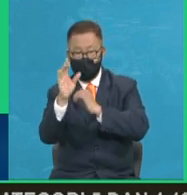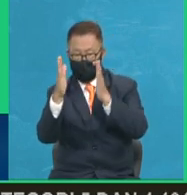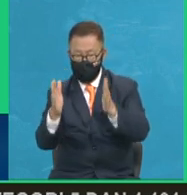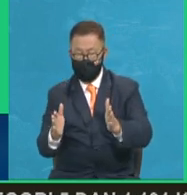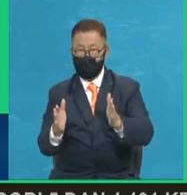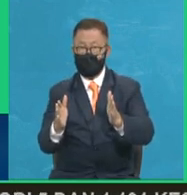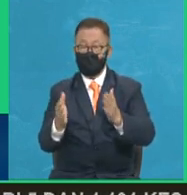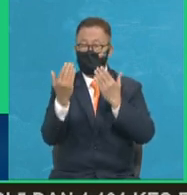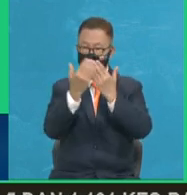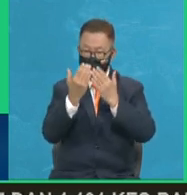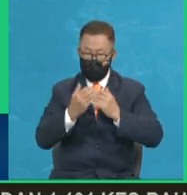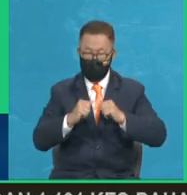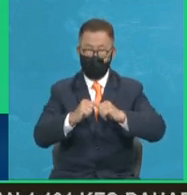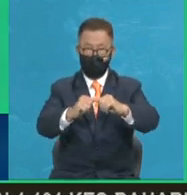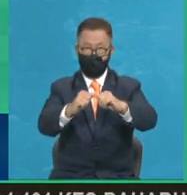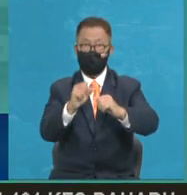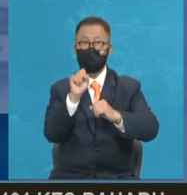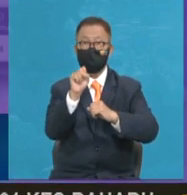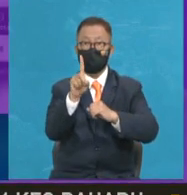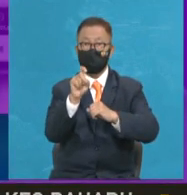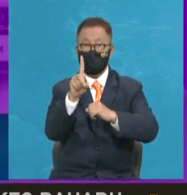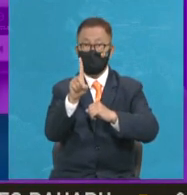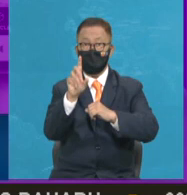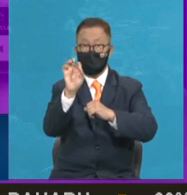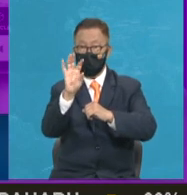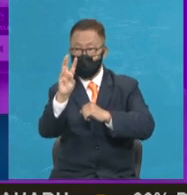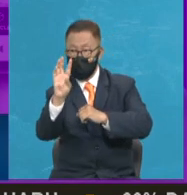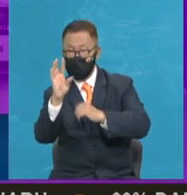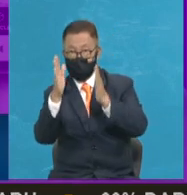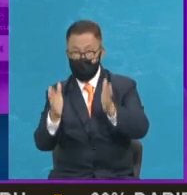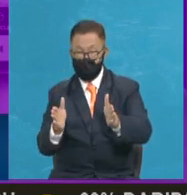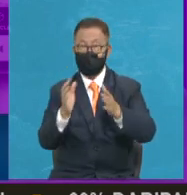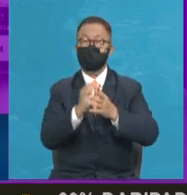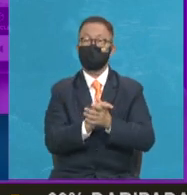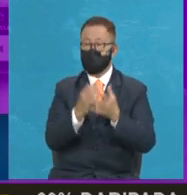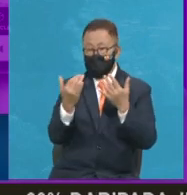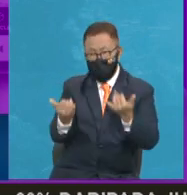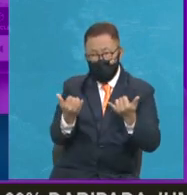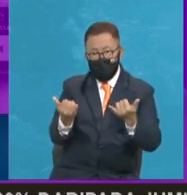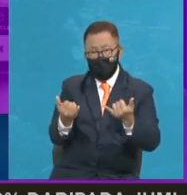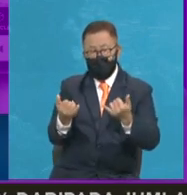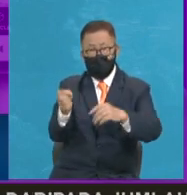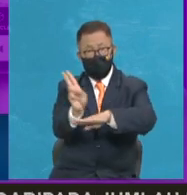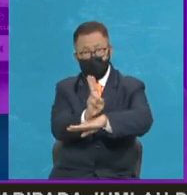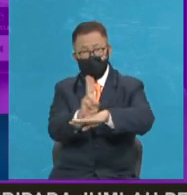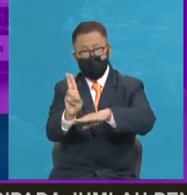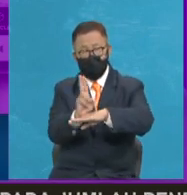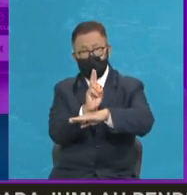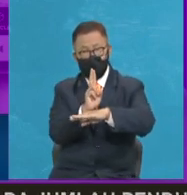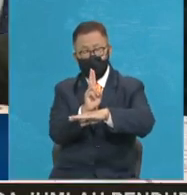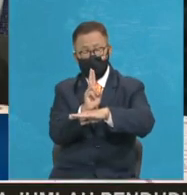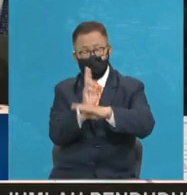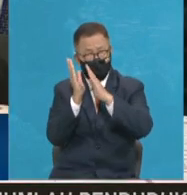mereka jumlah CCTV lah sebanyak sabar 1966 kiss Pada masa ini kadar pengisian kapiler di pusat-pusat